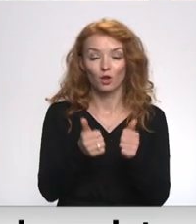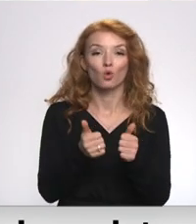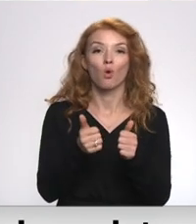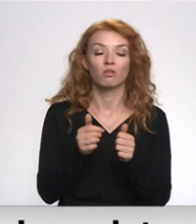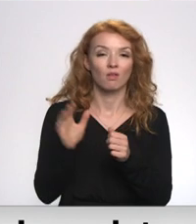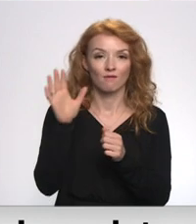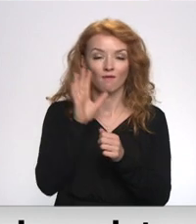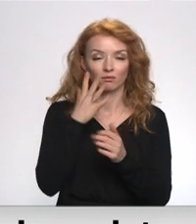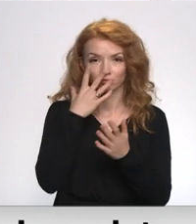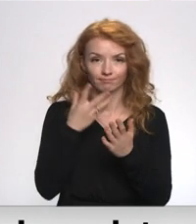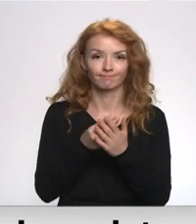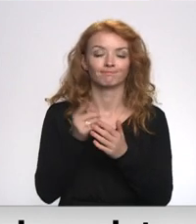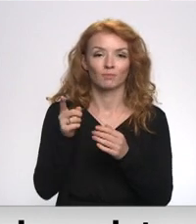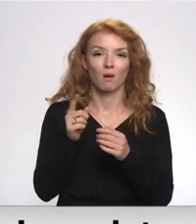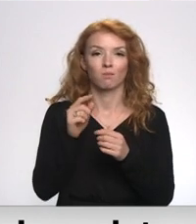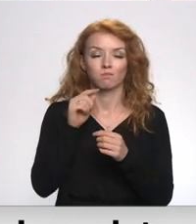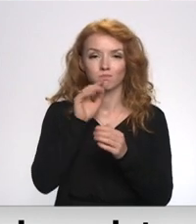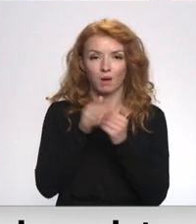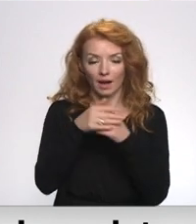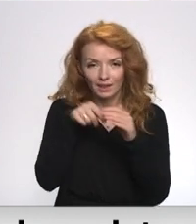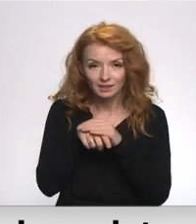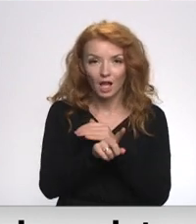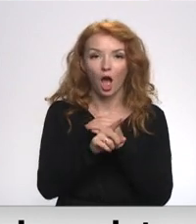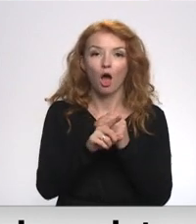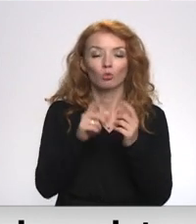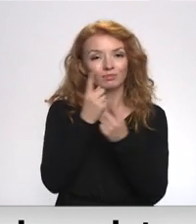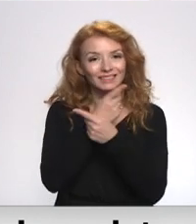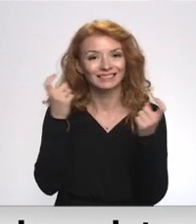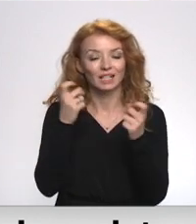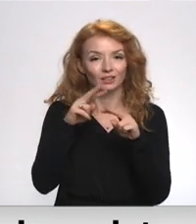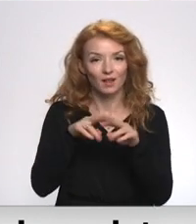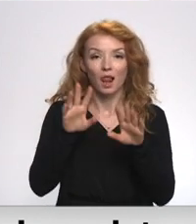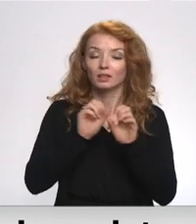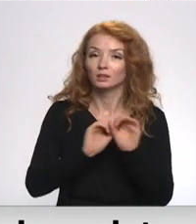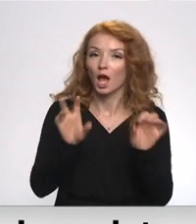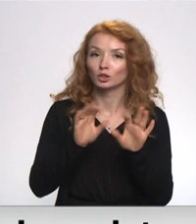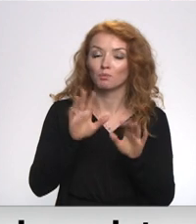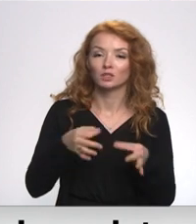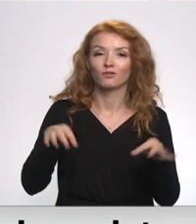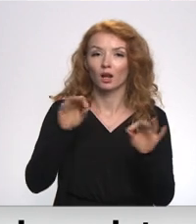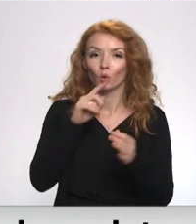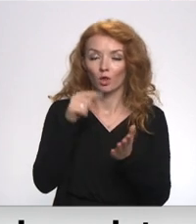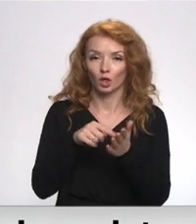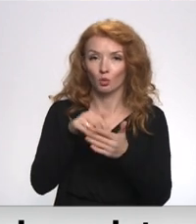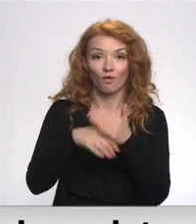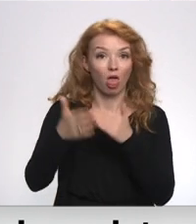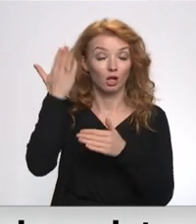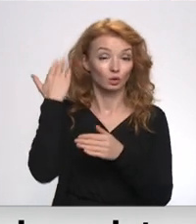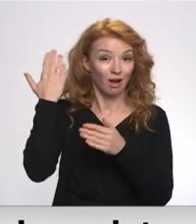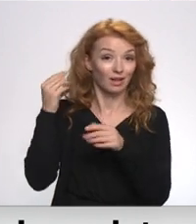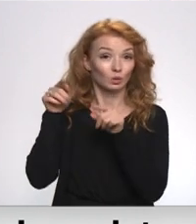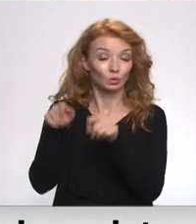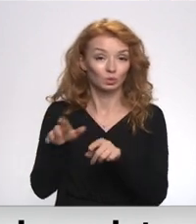Nacionālo partizānu kustības izziņas vieta, lai stāstītu par vienu no svarīgākajām lapusēm Latvijas vēsturē. Savulaik tur